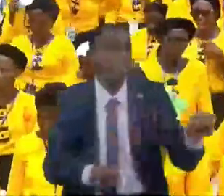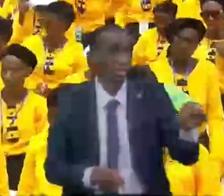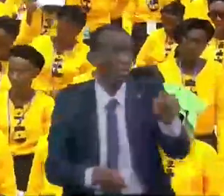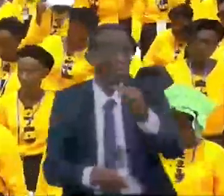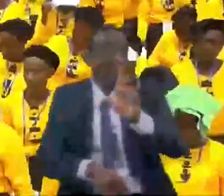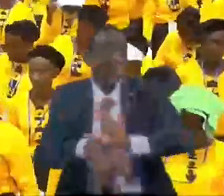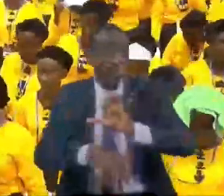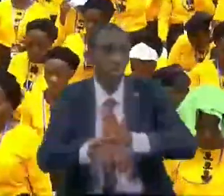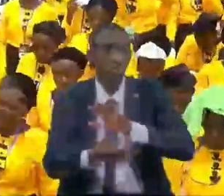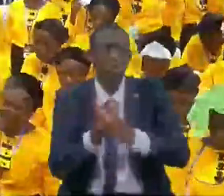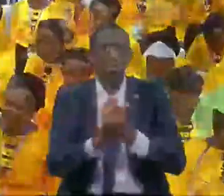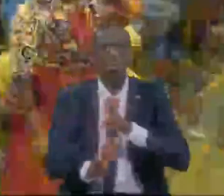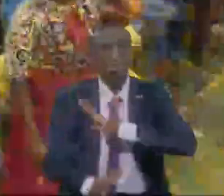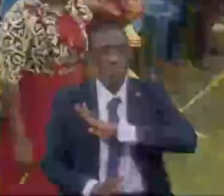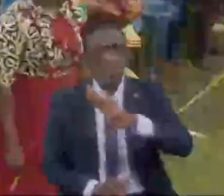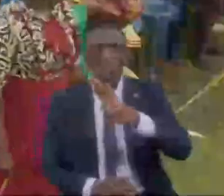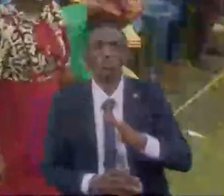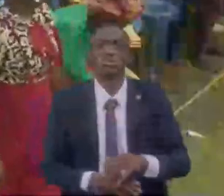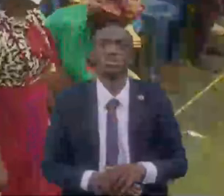Que tu les rendes audacieux.